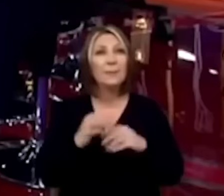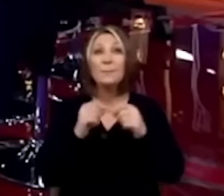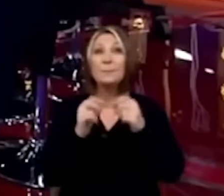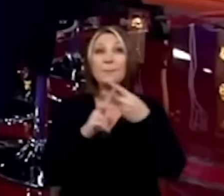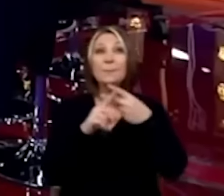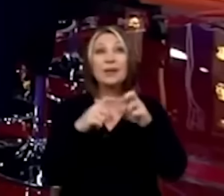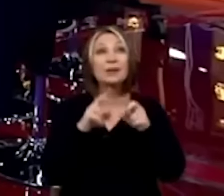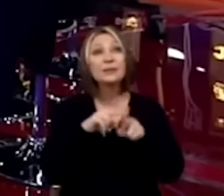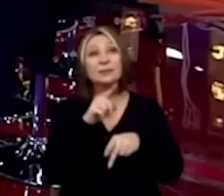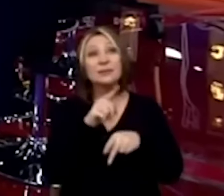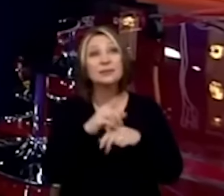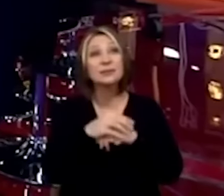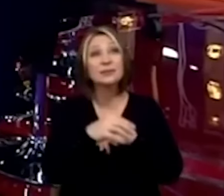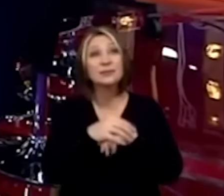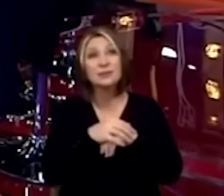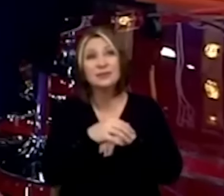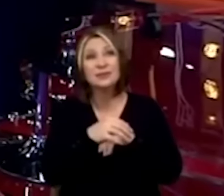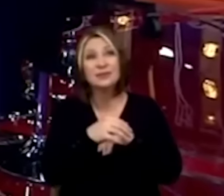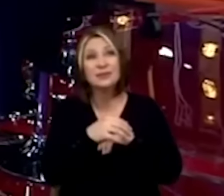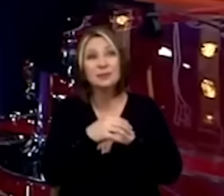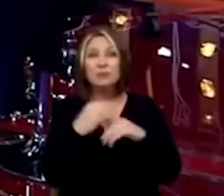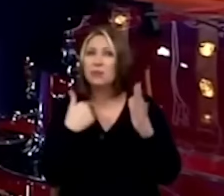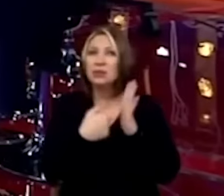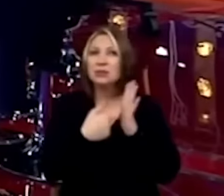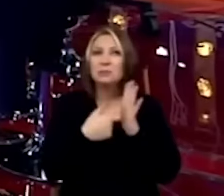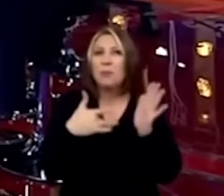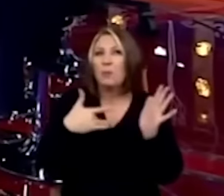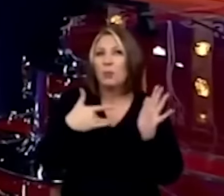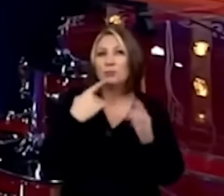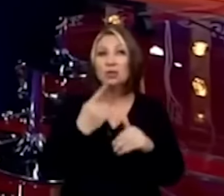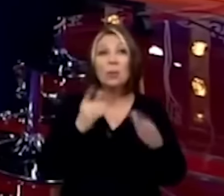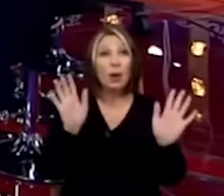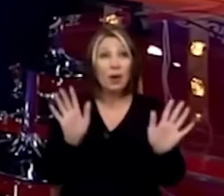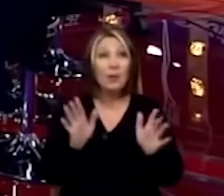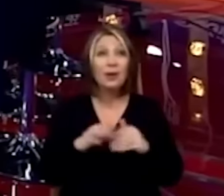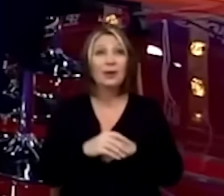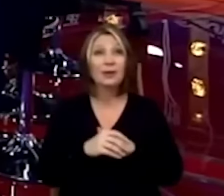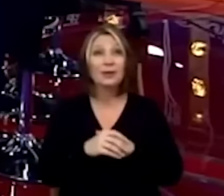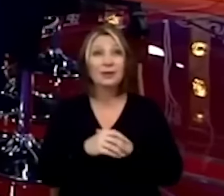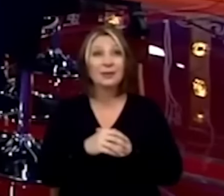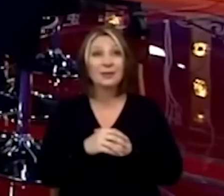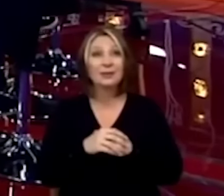siz? Abi şimdi isminden memnun diyeceğim.